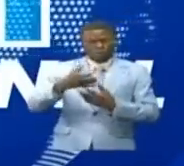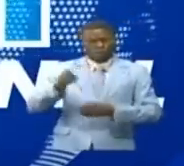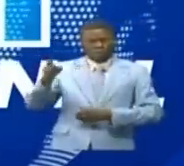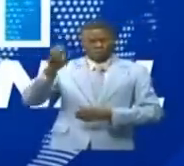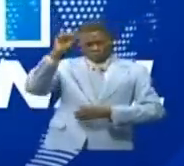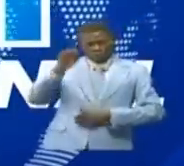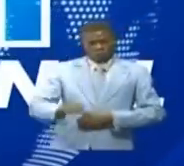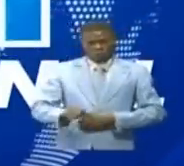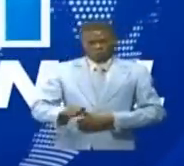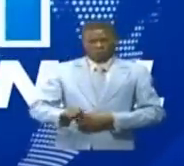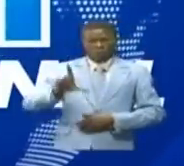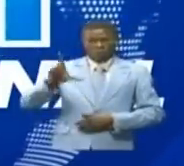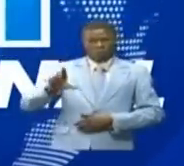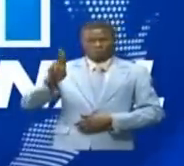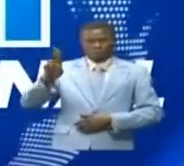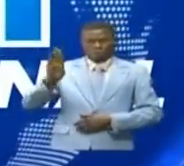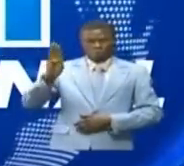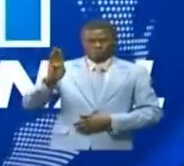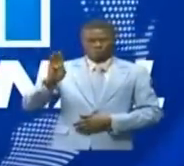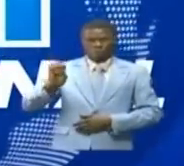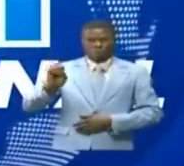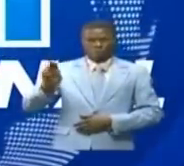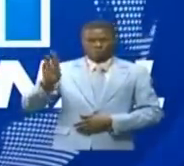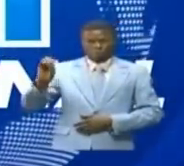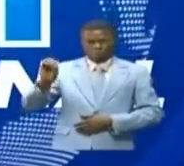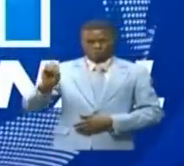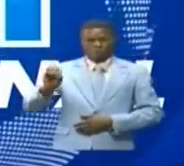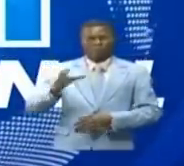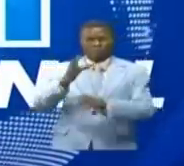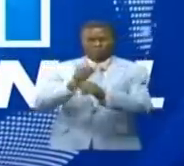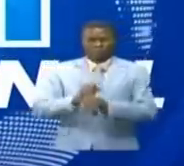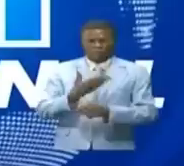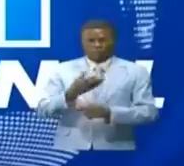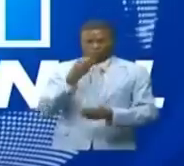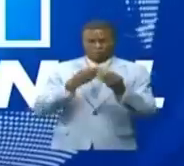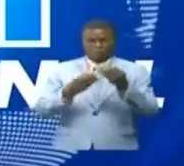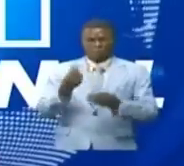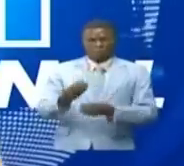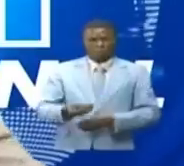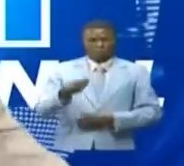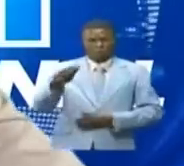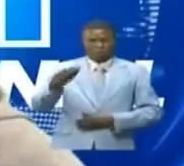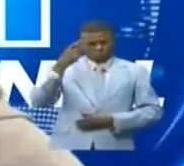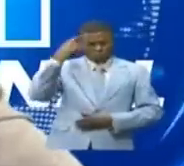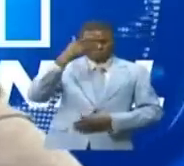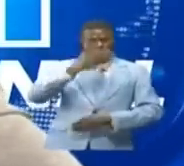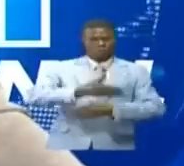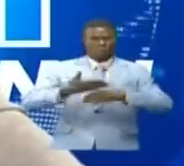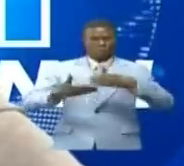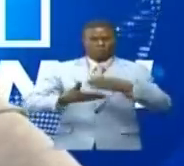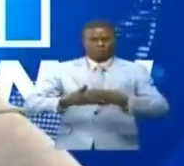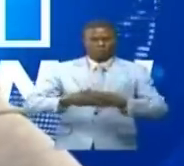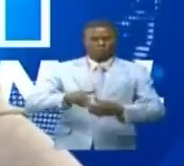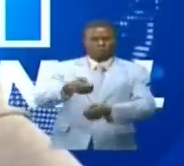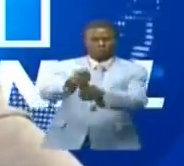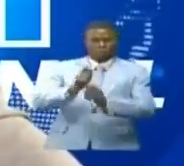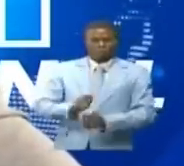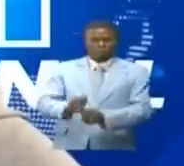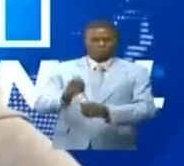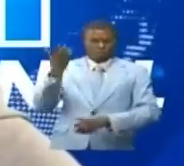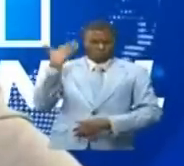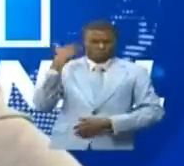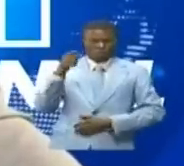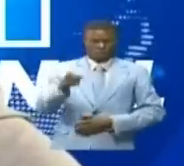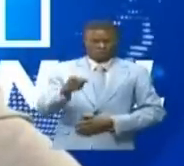sud de Lubero. Ils viennent de recevoir des vivres et une somme d'argent pour la construction d'un forage à